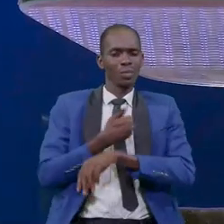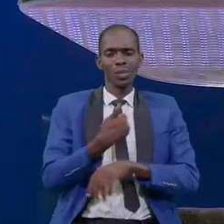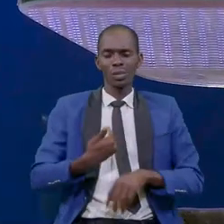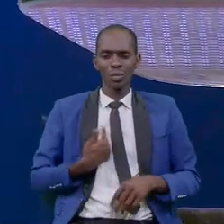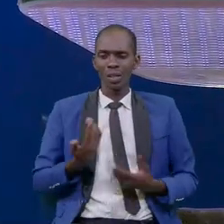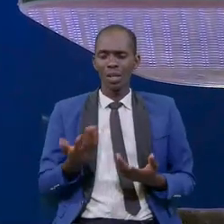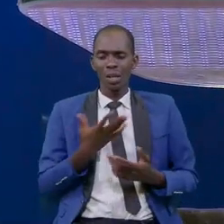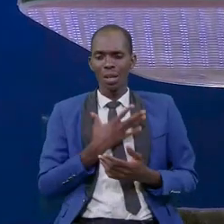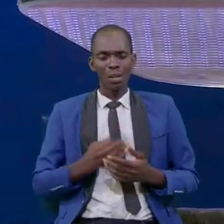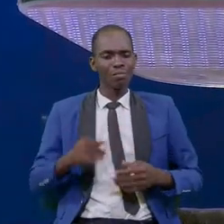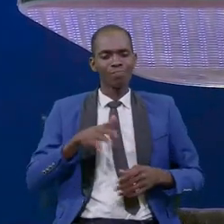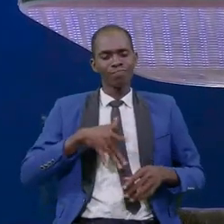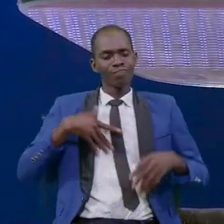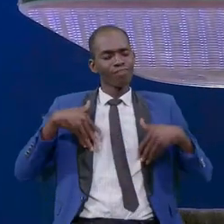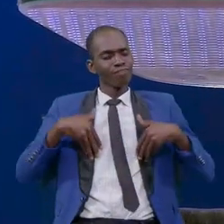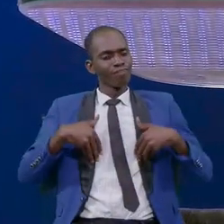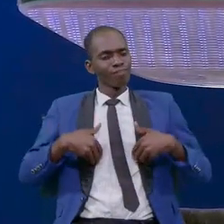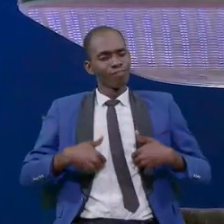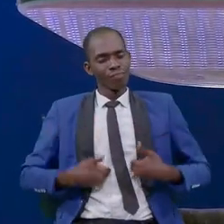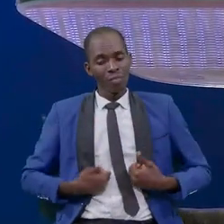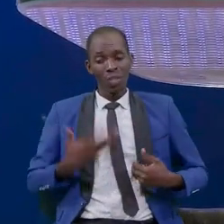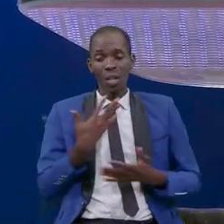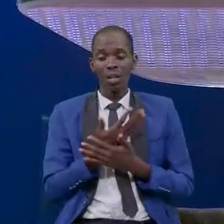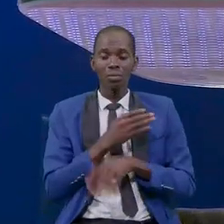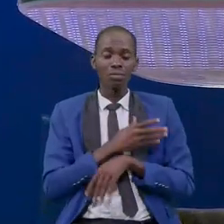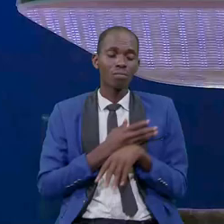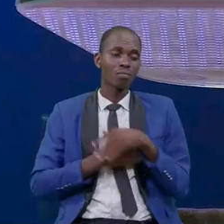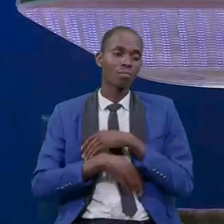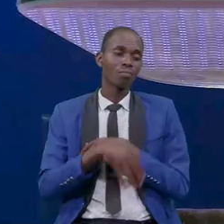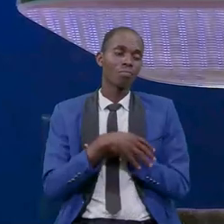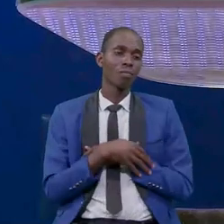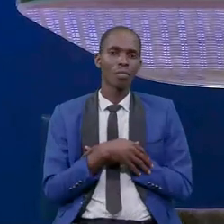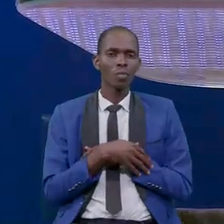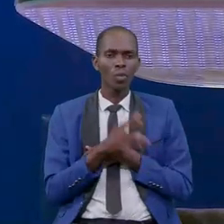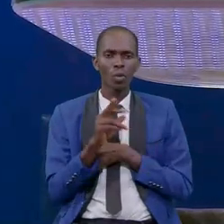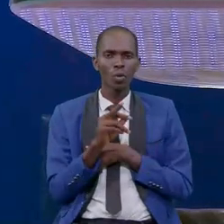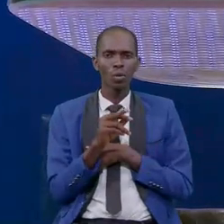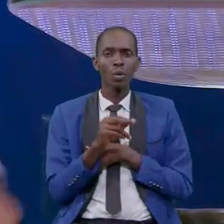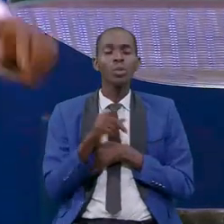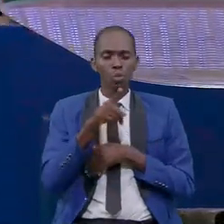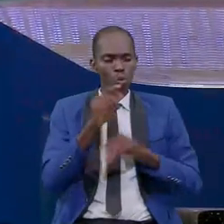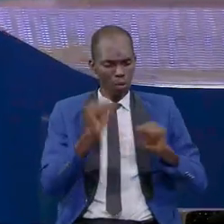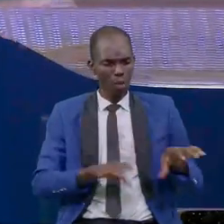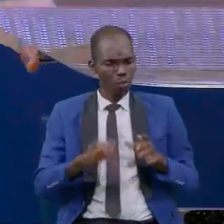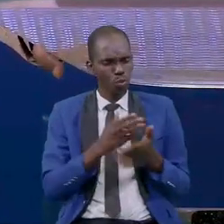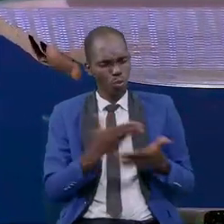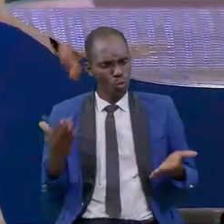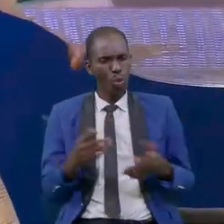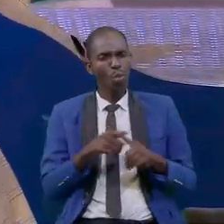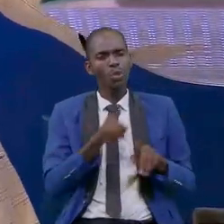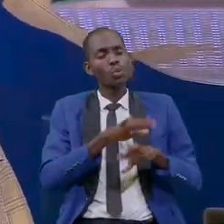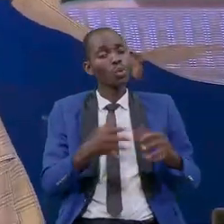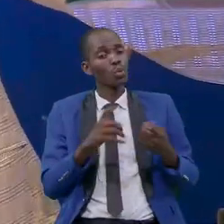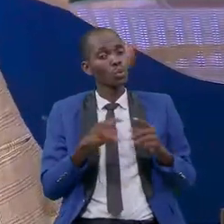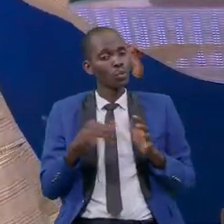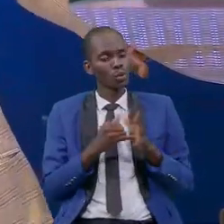choses contre moi, et puis vous affaiblissez, vos mains sont basses, vous ne pouvez plus, vous pouvez faire quelque chose, mais vous ne voulez